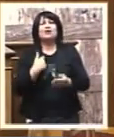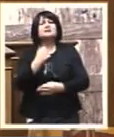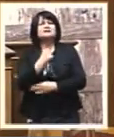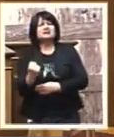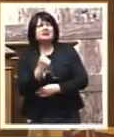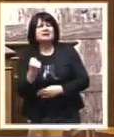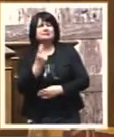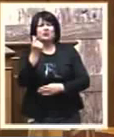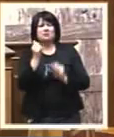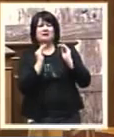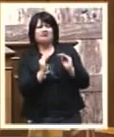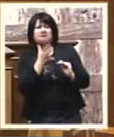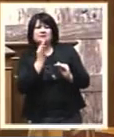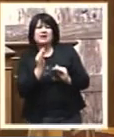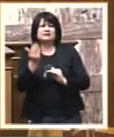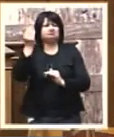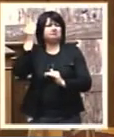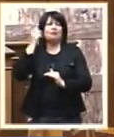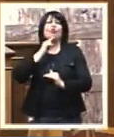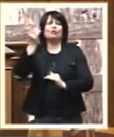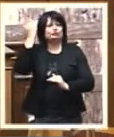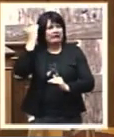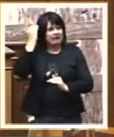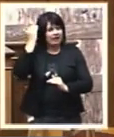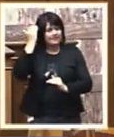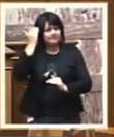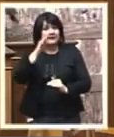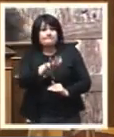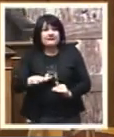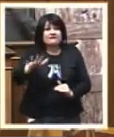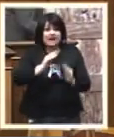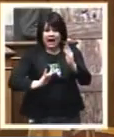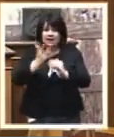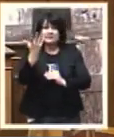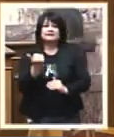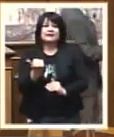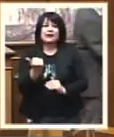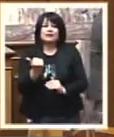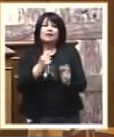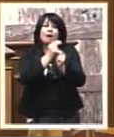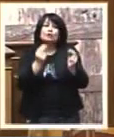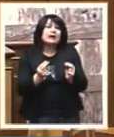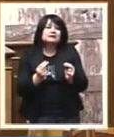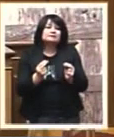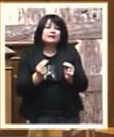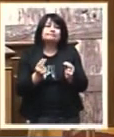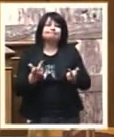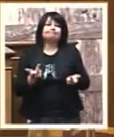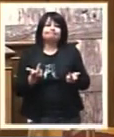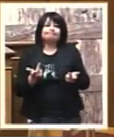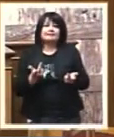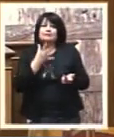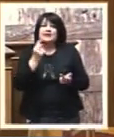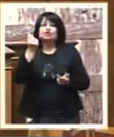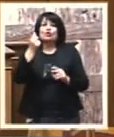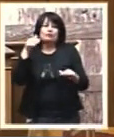και παραγωγικών πλεονεκτημάτων, αλλά ακόμα και της περιφερειακής ανάπτυξης. Αφήσαμε εδώ και χρόνια την οικονομία μας να